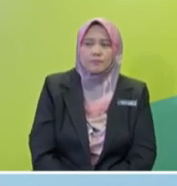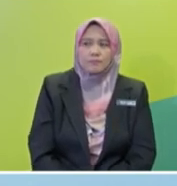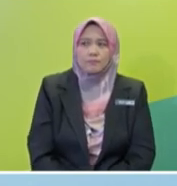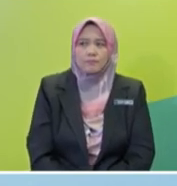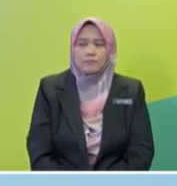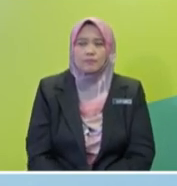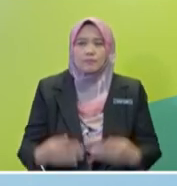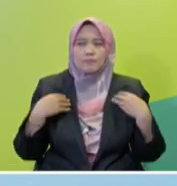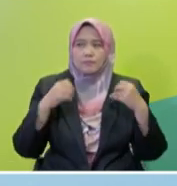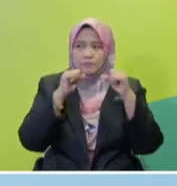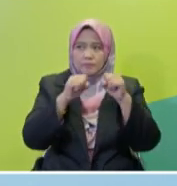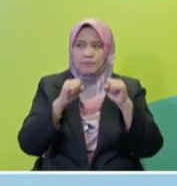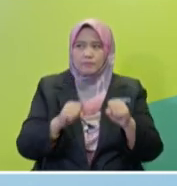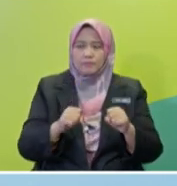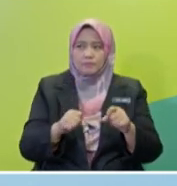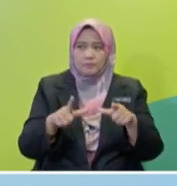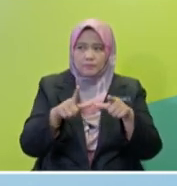ada struktur cabang